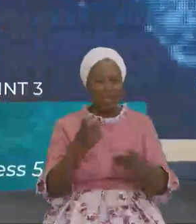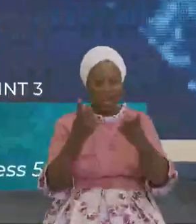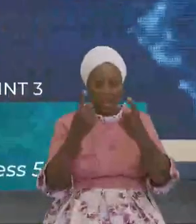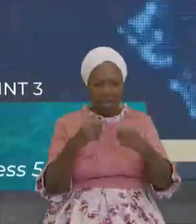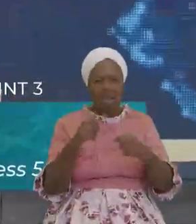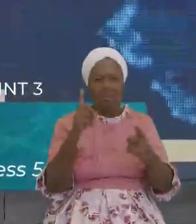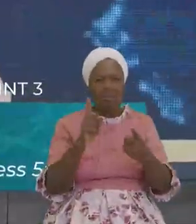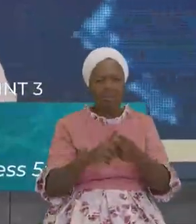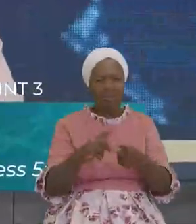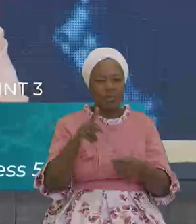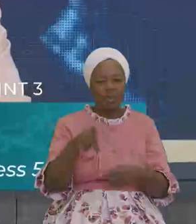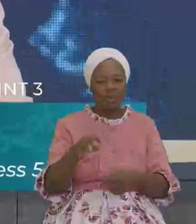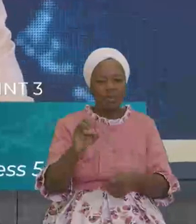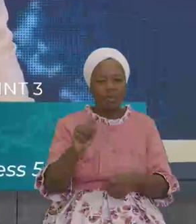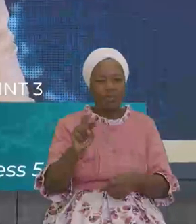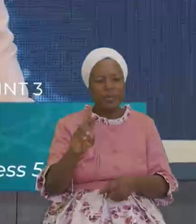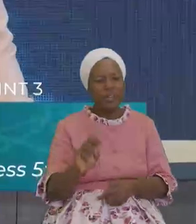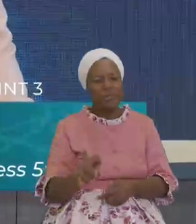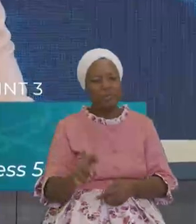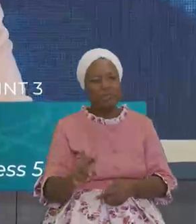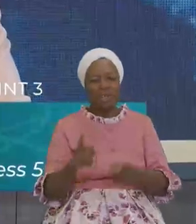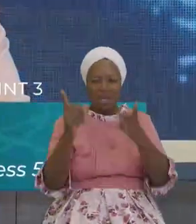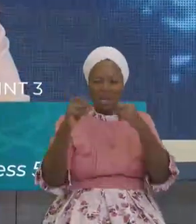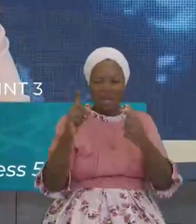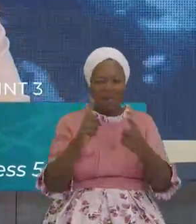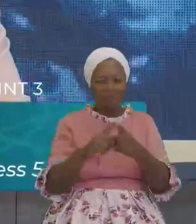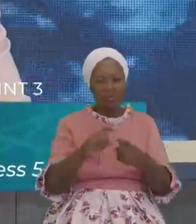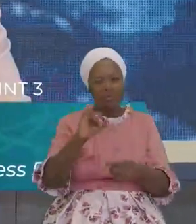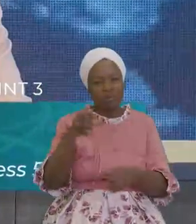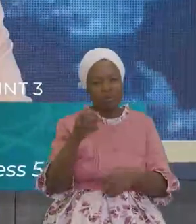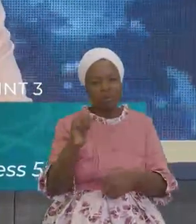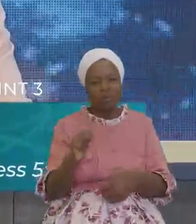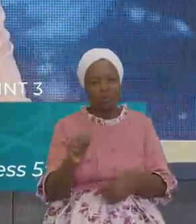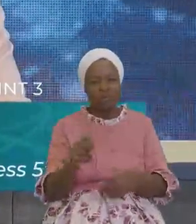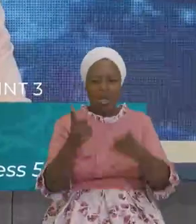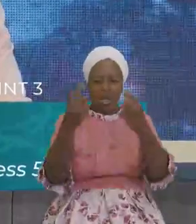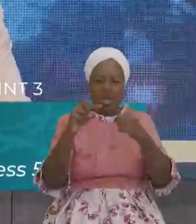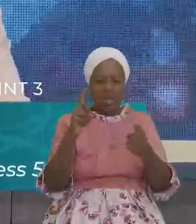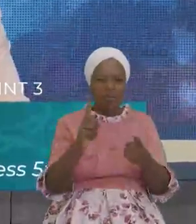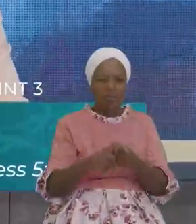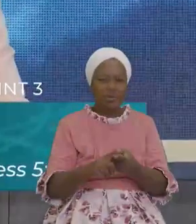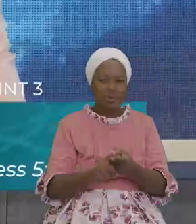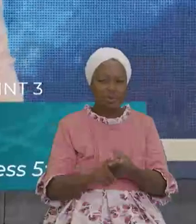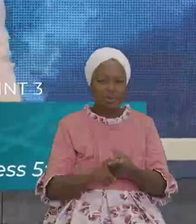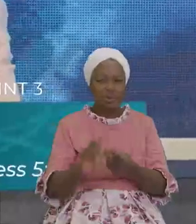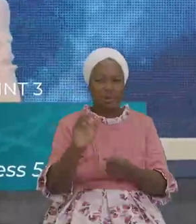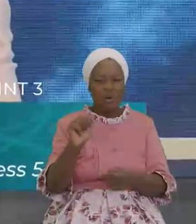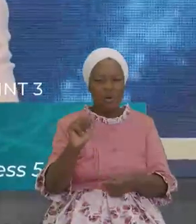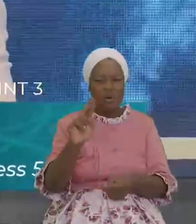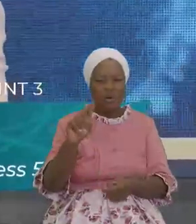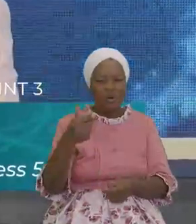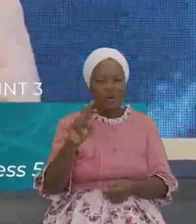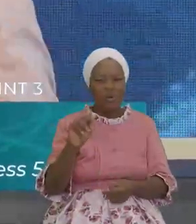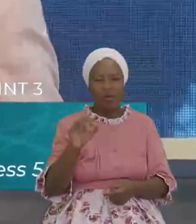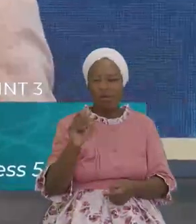Il n'a pas dit, viens à Pierre. Il n'a pas dit, venez à Jean. Il n'a pas dit,